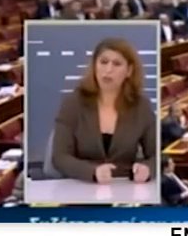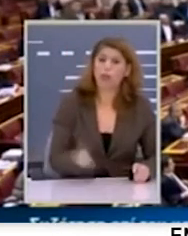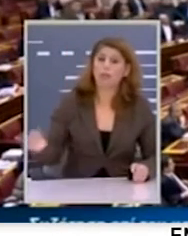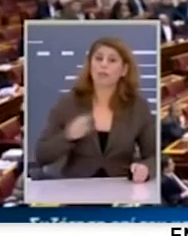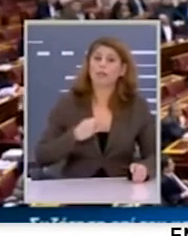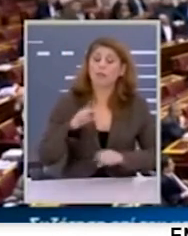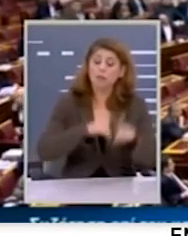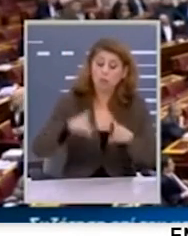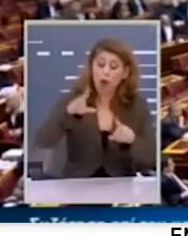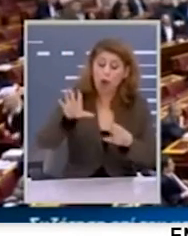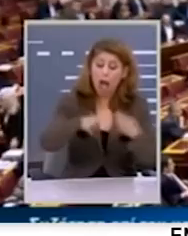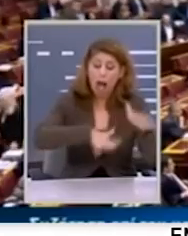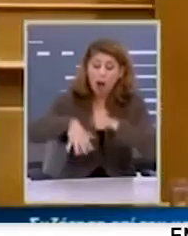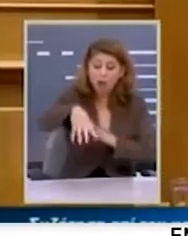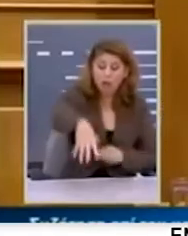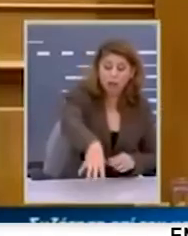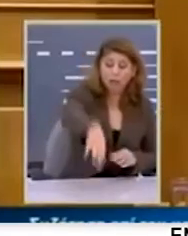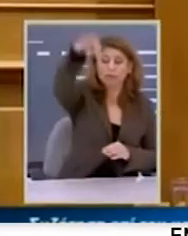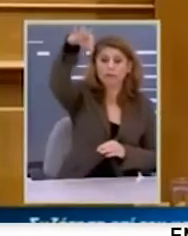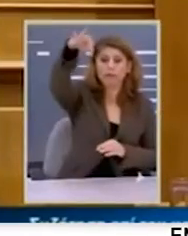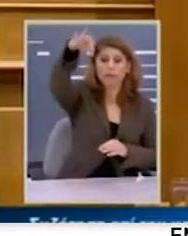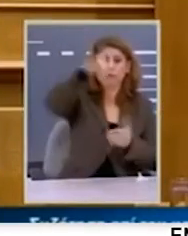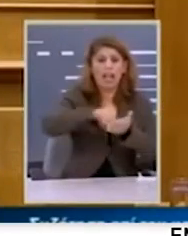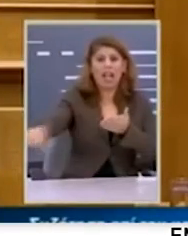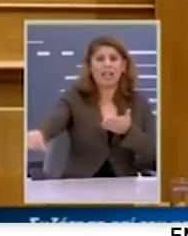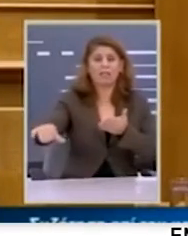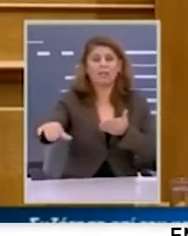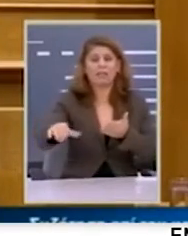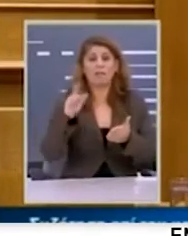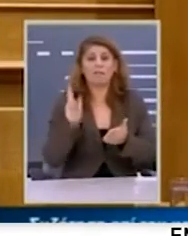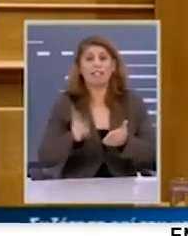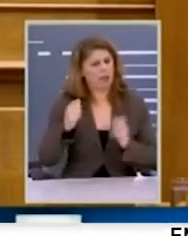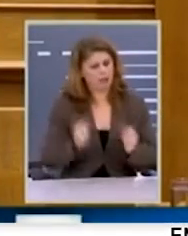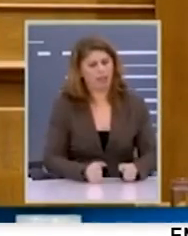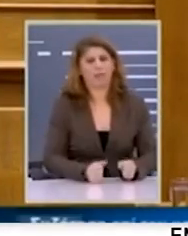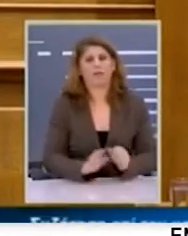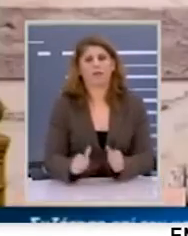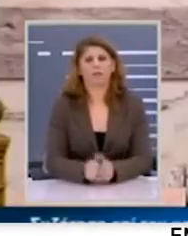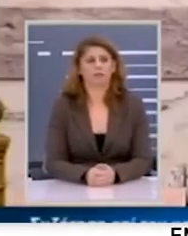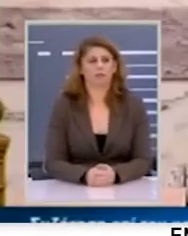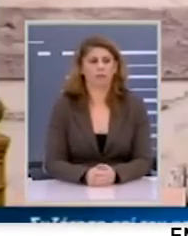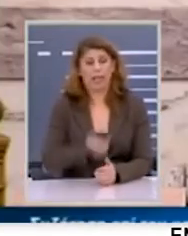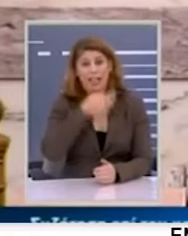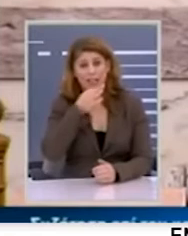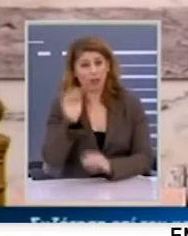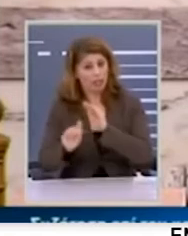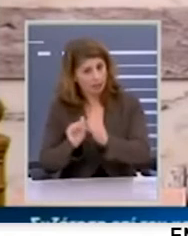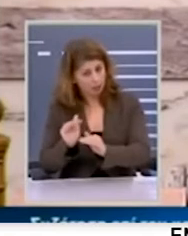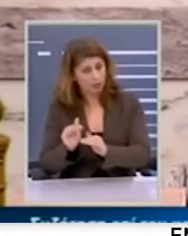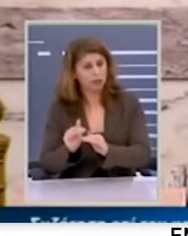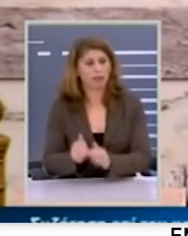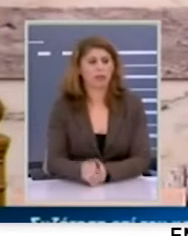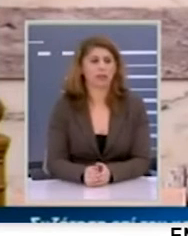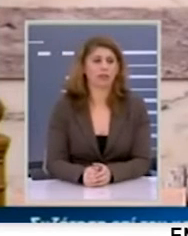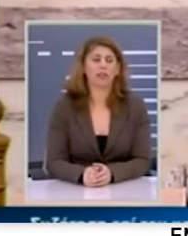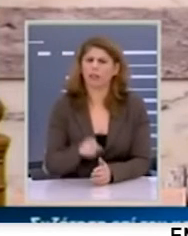μέσω έντασης, ο Νίκος Βούτσης απευθυνόμενος προς τον Ηλία Κασιδιάρη του αφαίρεσε το λόγο. Της ρητορικής σας ερώτησης, δεν είπατε, είναι ρητορική